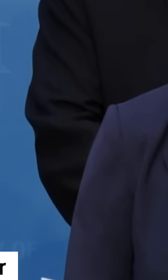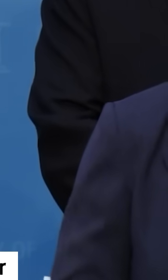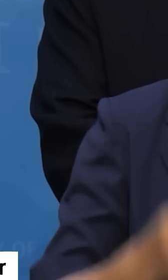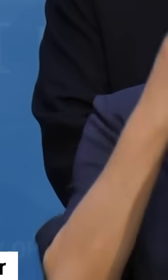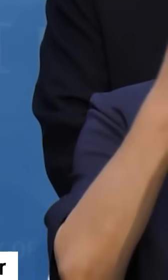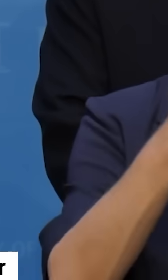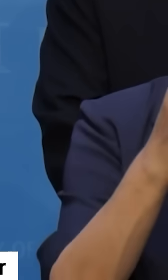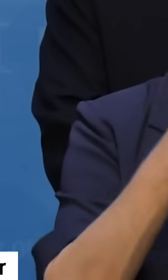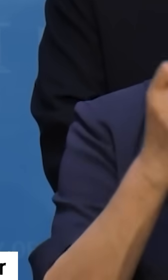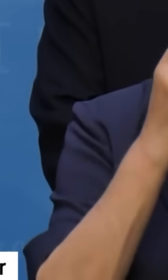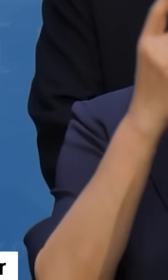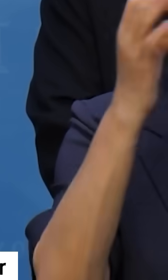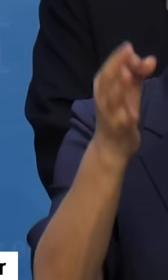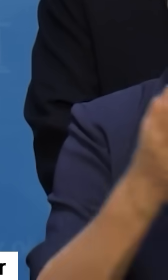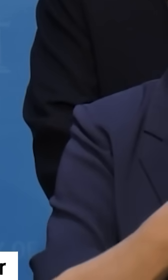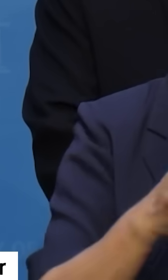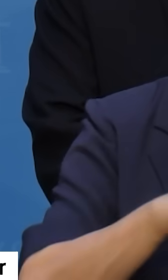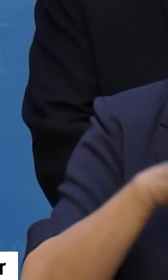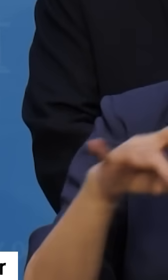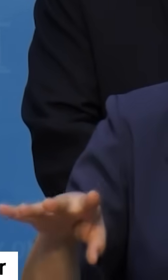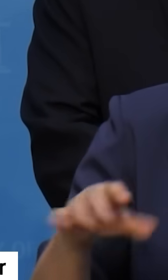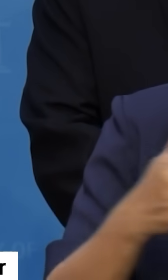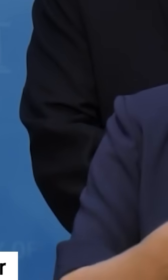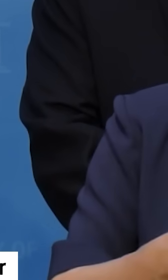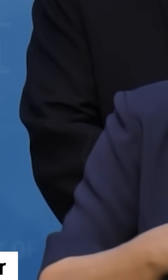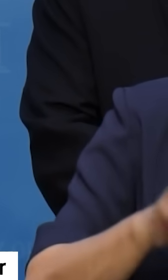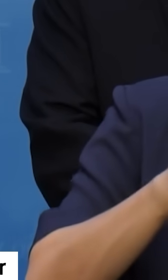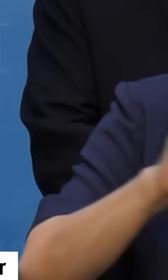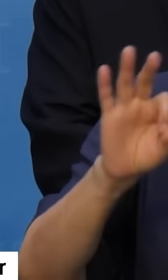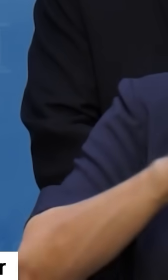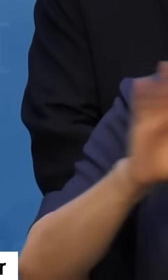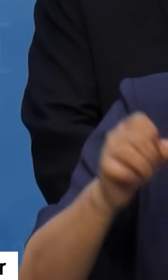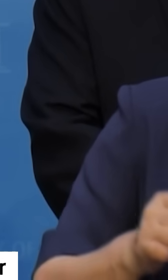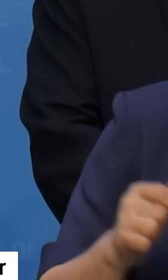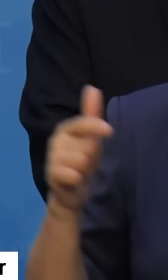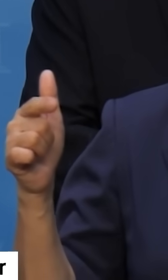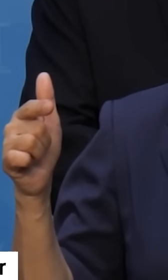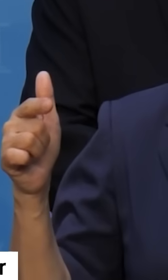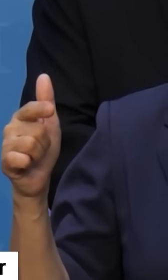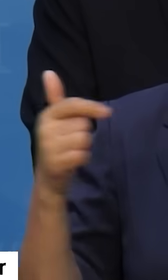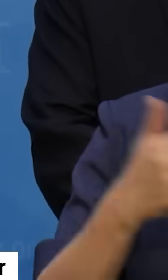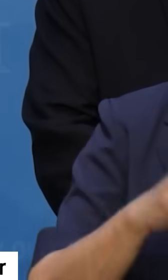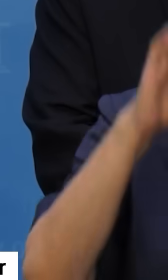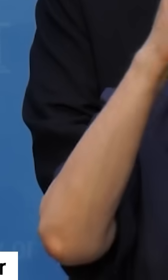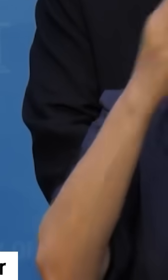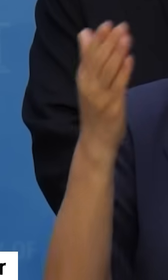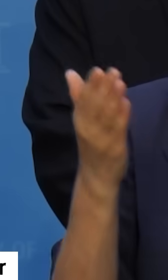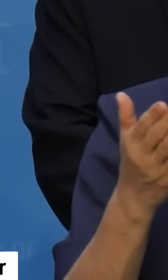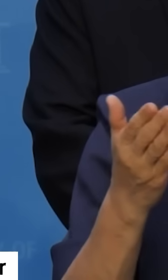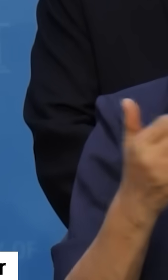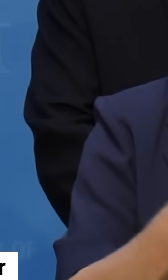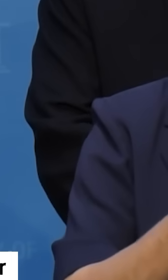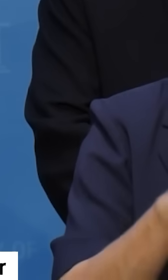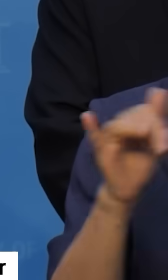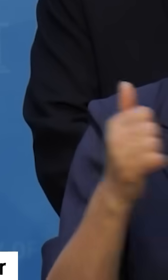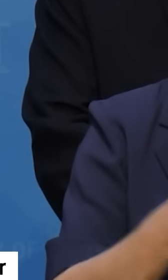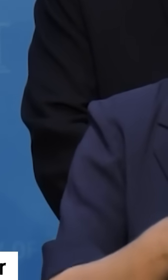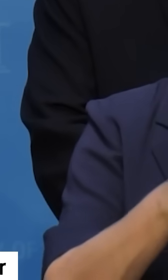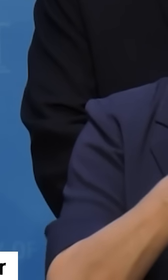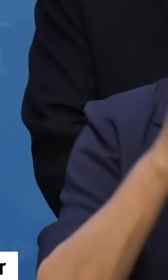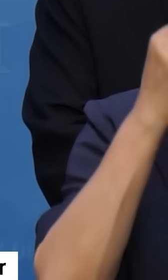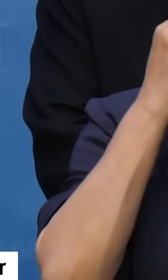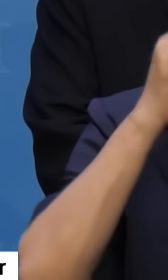월세, 임금, 또 세금 등 고정비용은 계속 늘어나고 알바직은 한원도 채용할 수